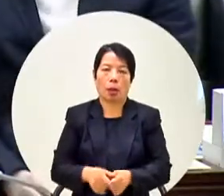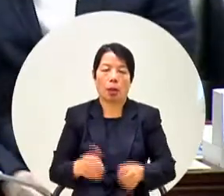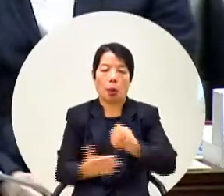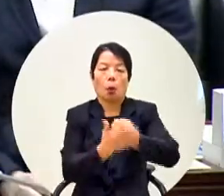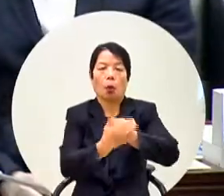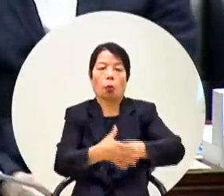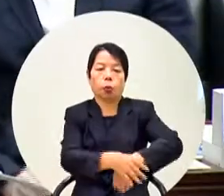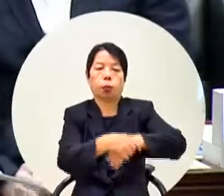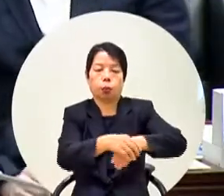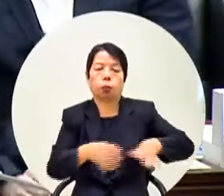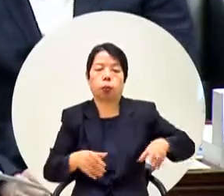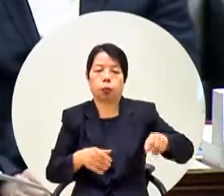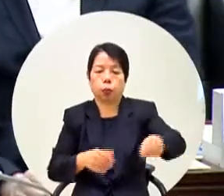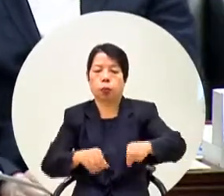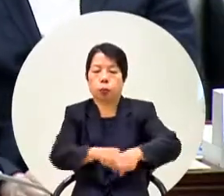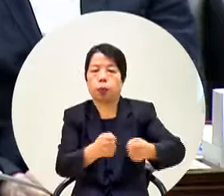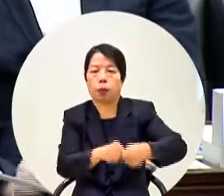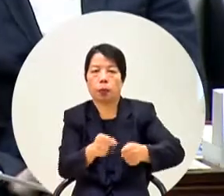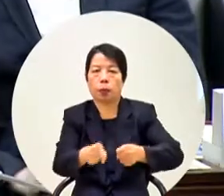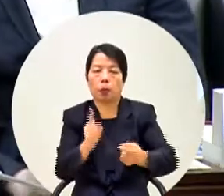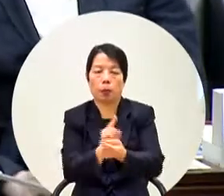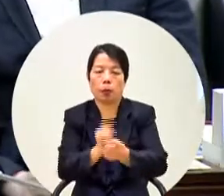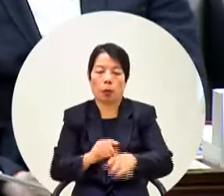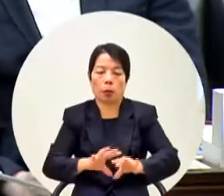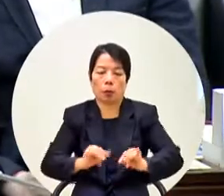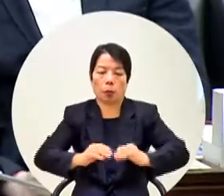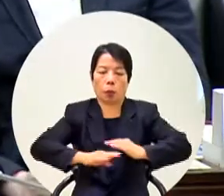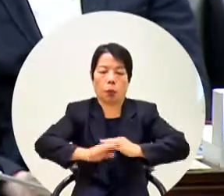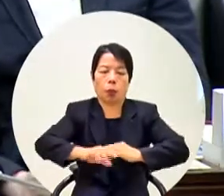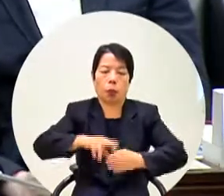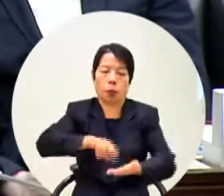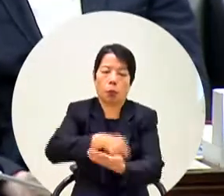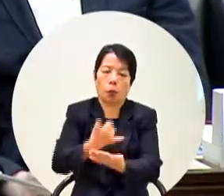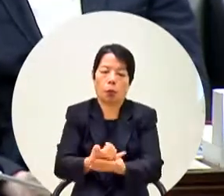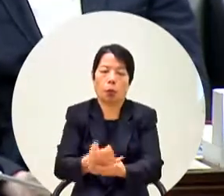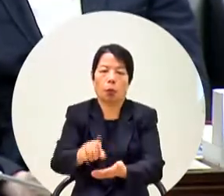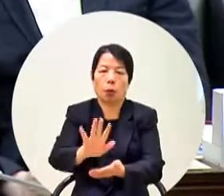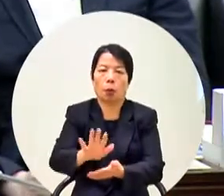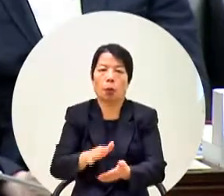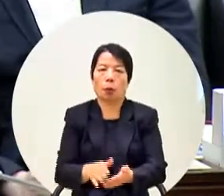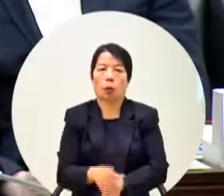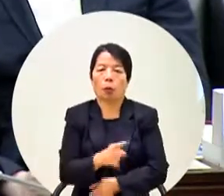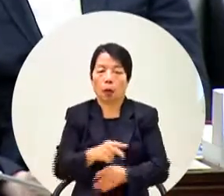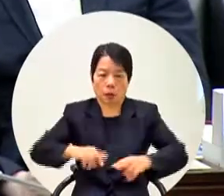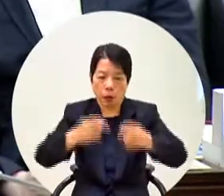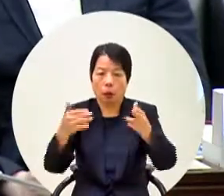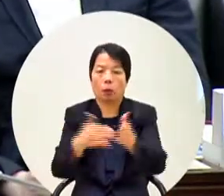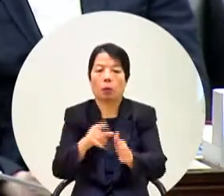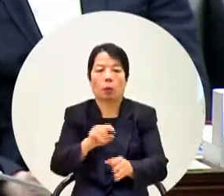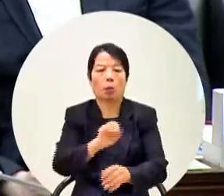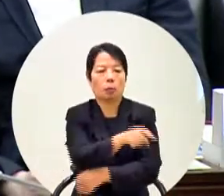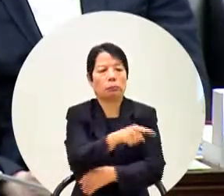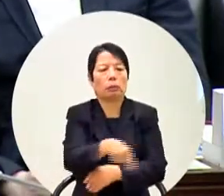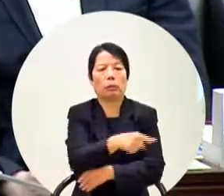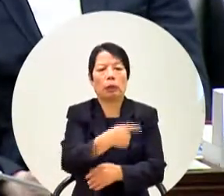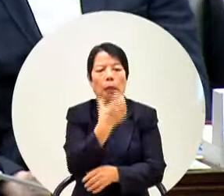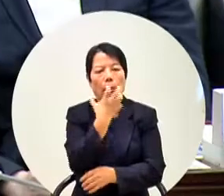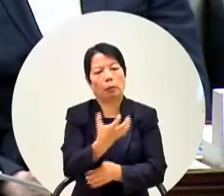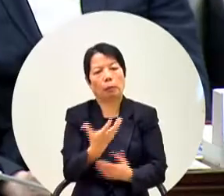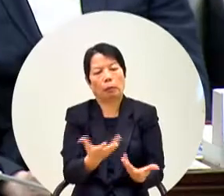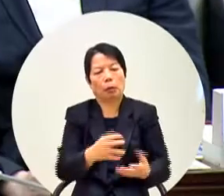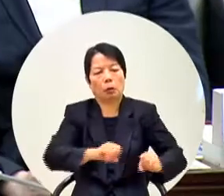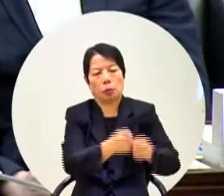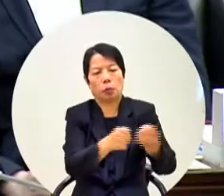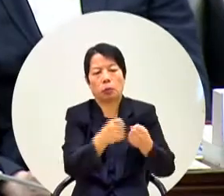拢会擦掉，地板拢会跌倒，吼、哦，迄已经有改善啦。啊，遮是安怎去办法呢？请局长回答一下